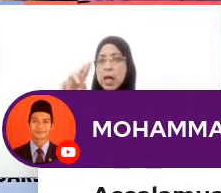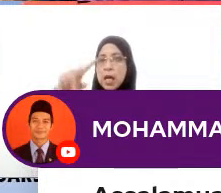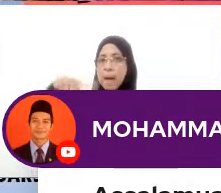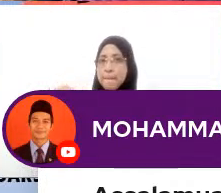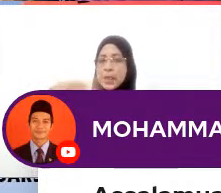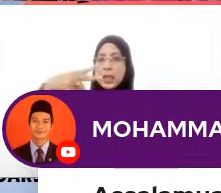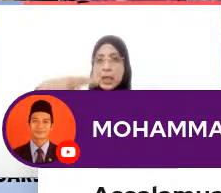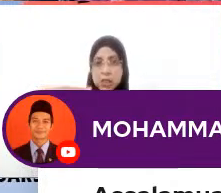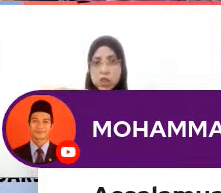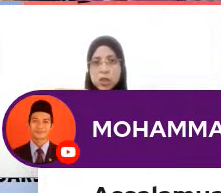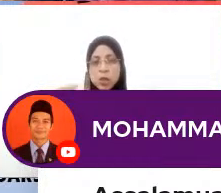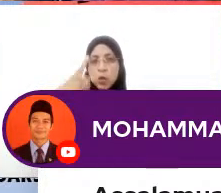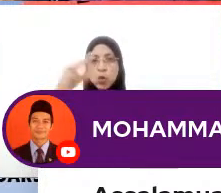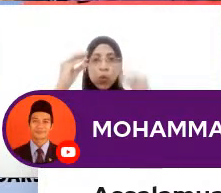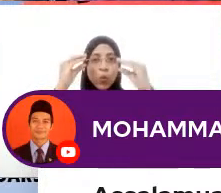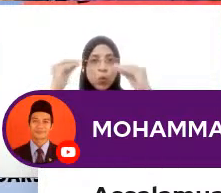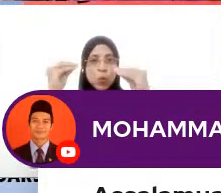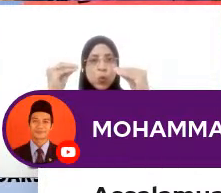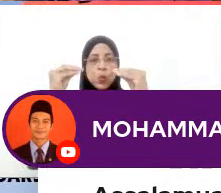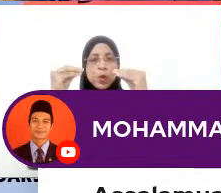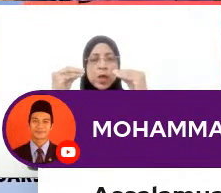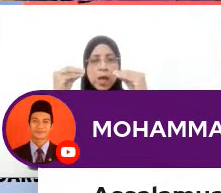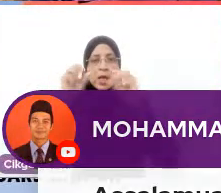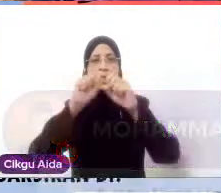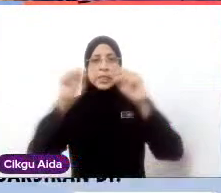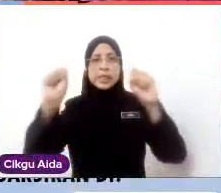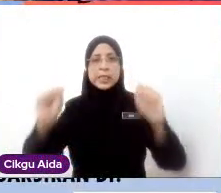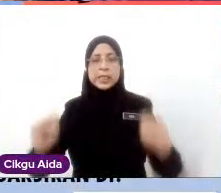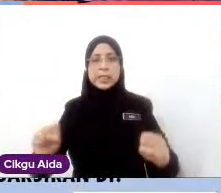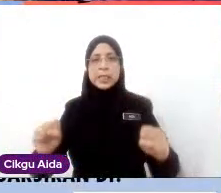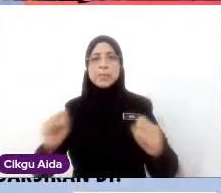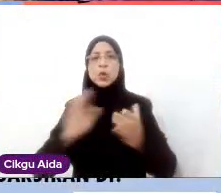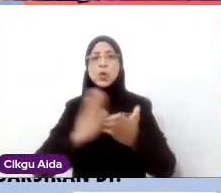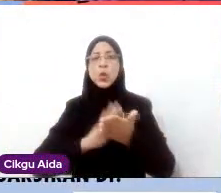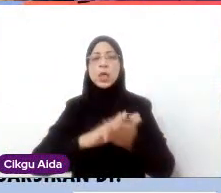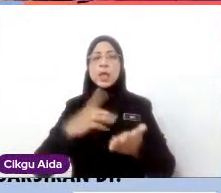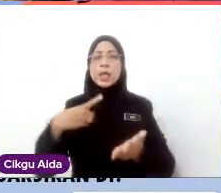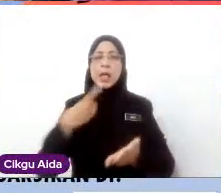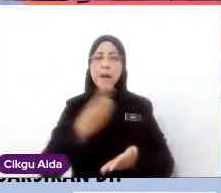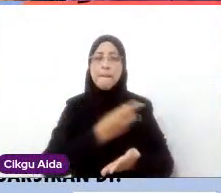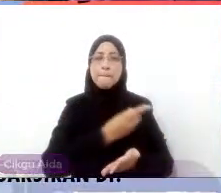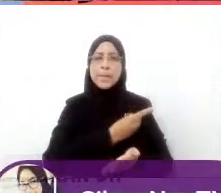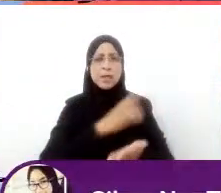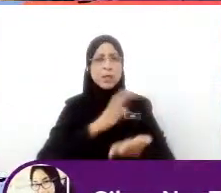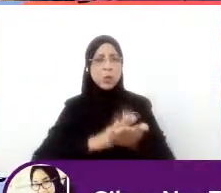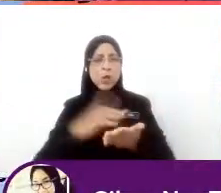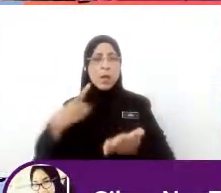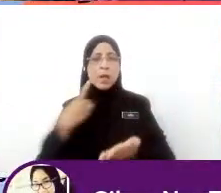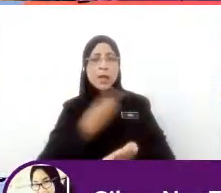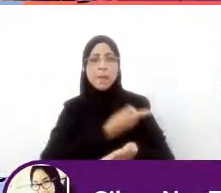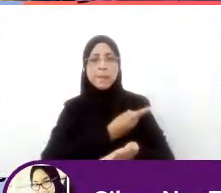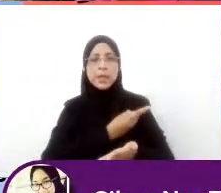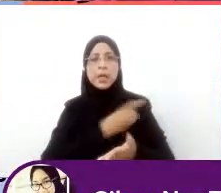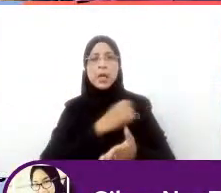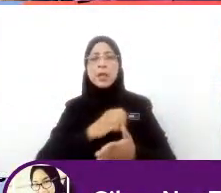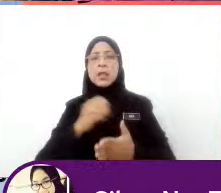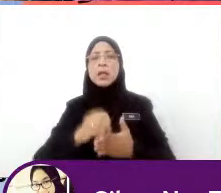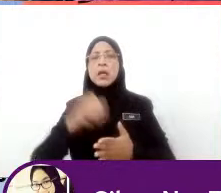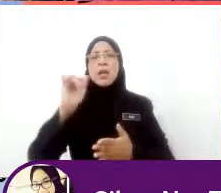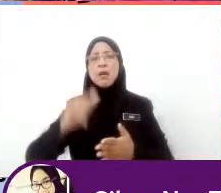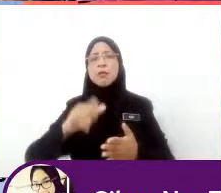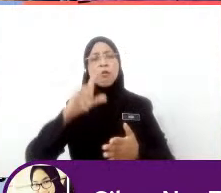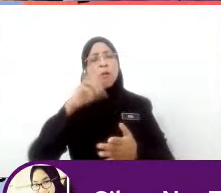dia? Ya, ini adalah sistem ERPH sekolah kami. Sebenarnya sekolah kami antara yang terlambat, antara yang